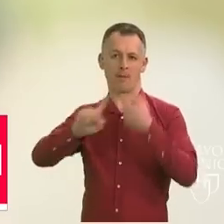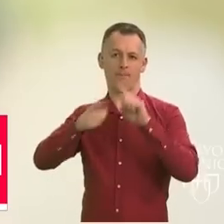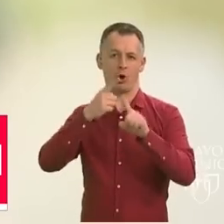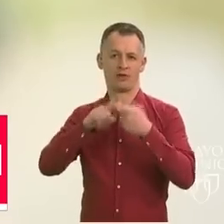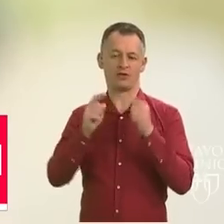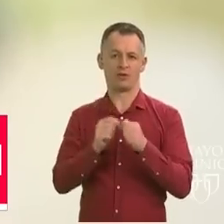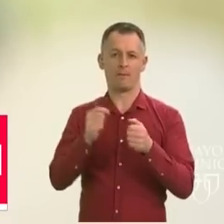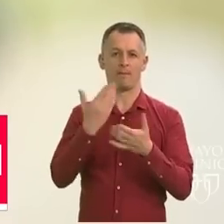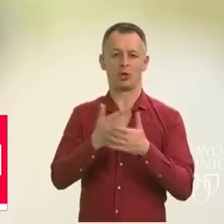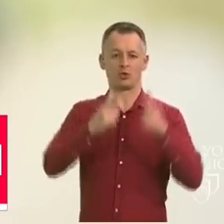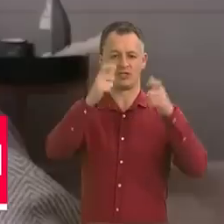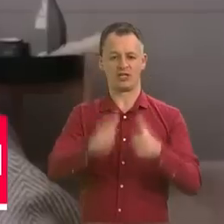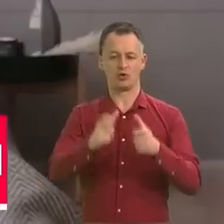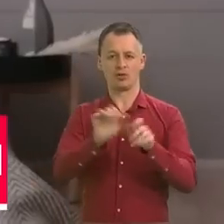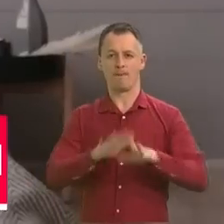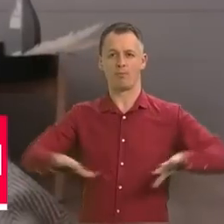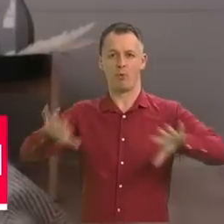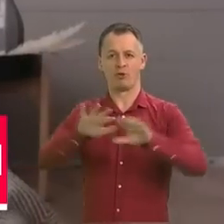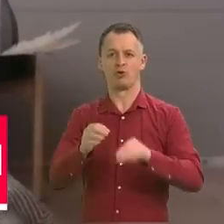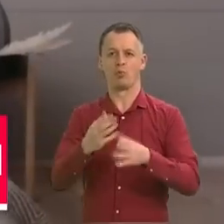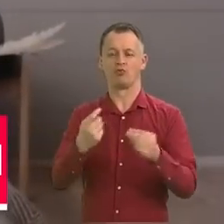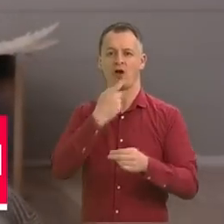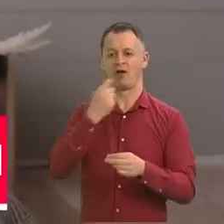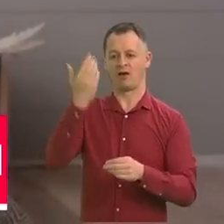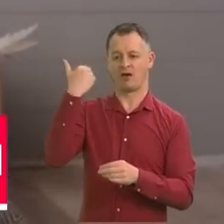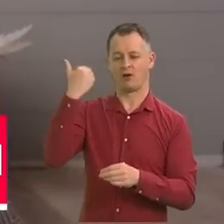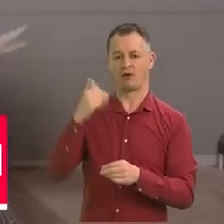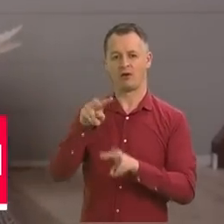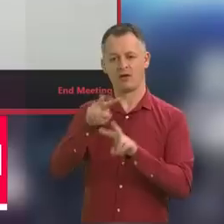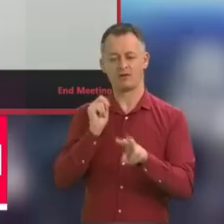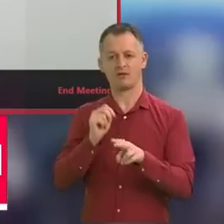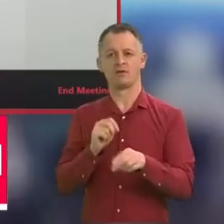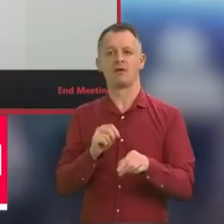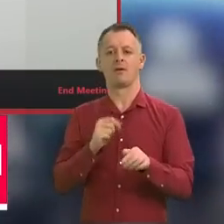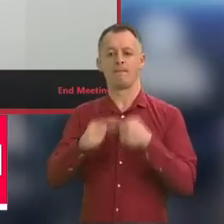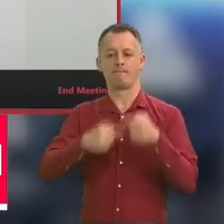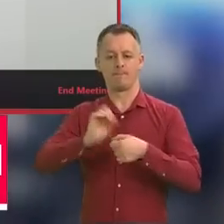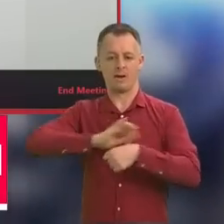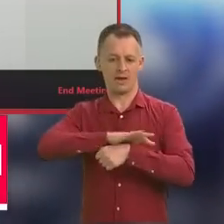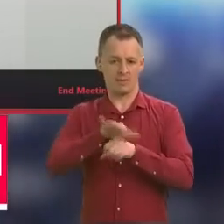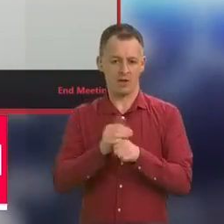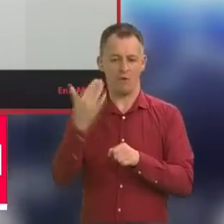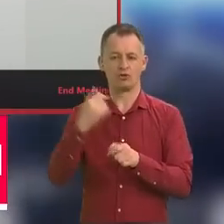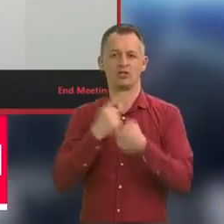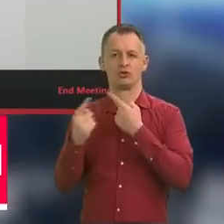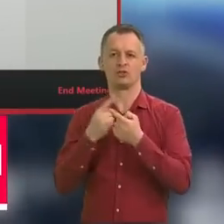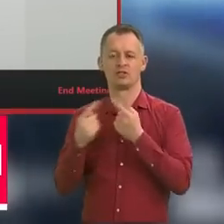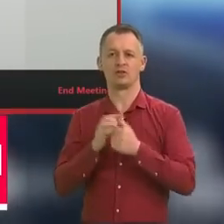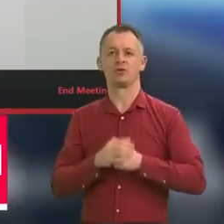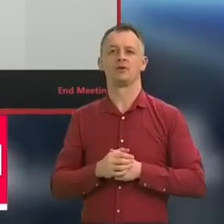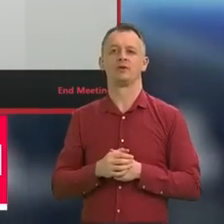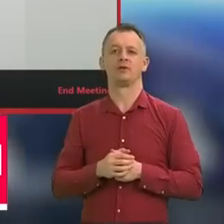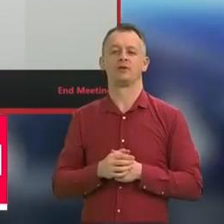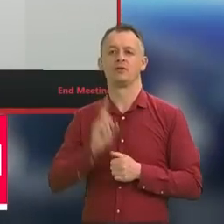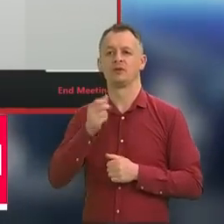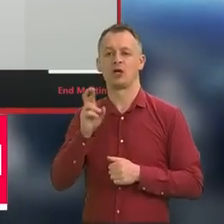unor instituții publice. Cu ani în urmă, să știți, înainte de pandemie, au existat unele discuții, au fost inițiate unele discuții,